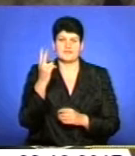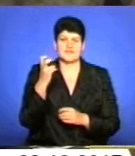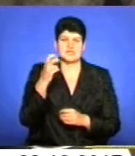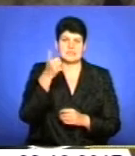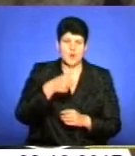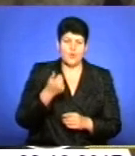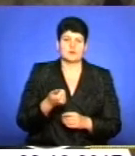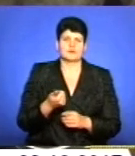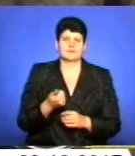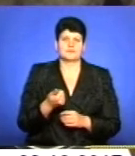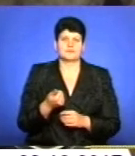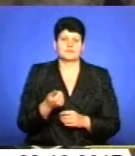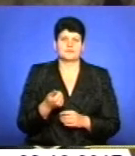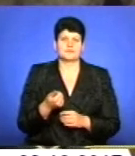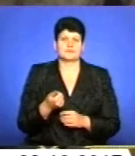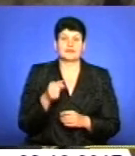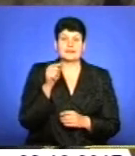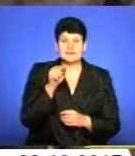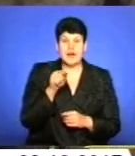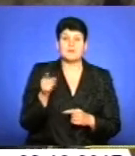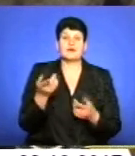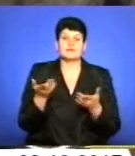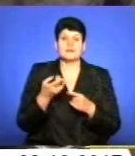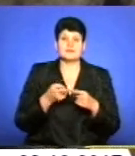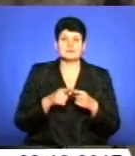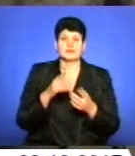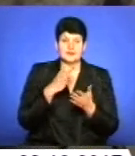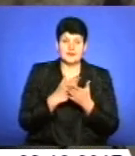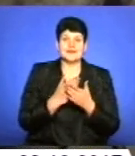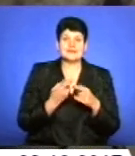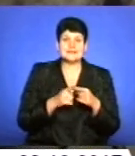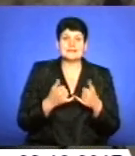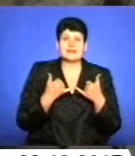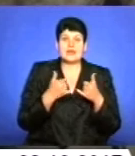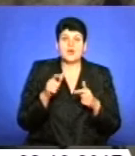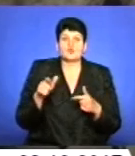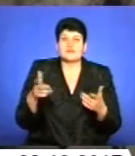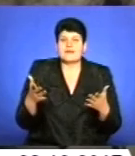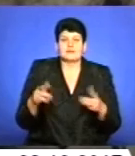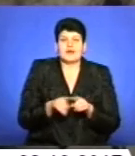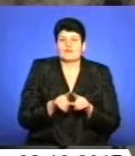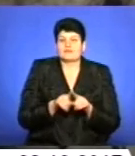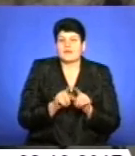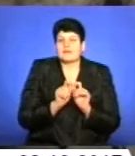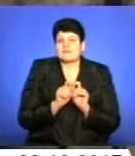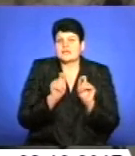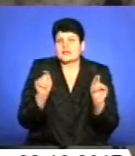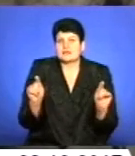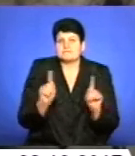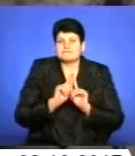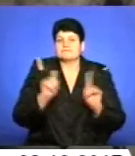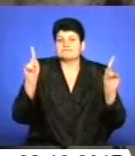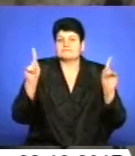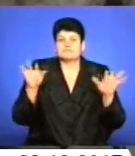тому там, де це відбувається, це для людей така відкриття якоїсь окремої